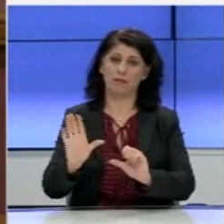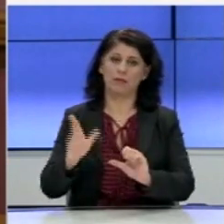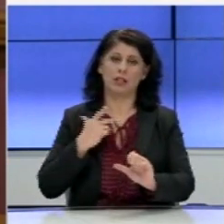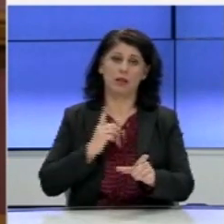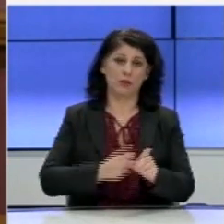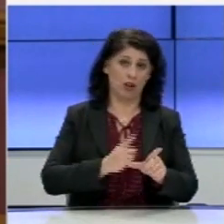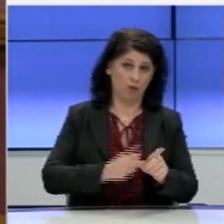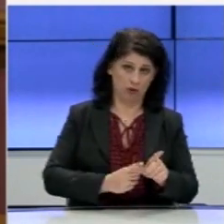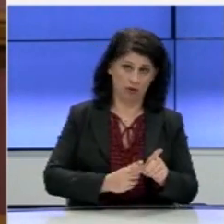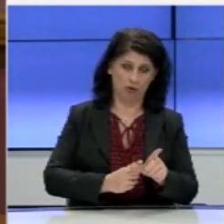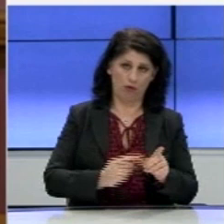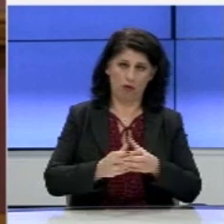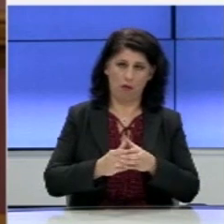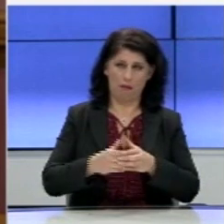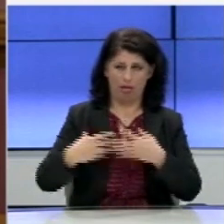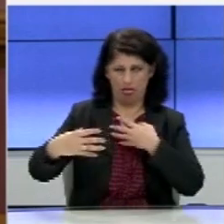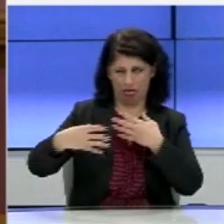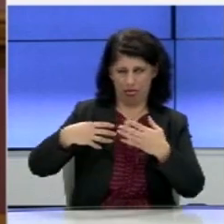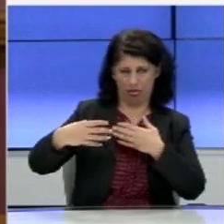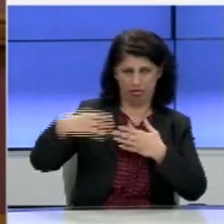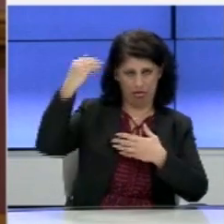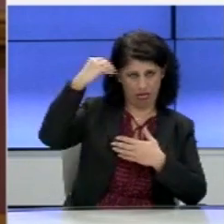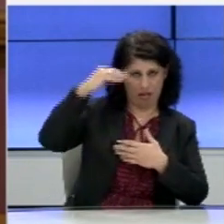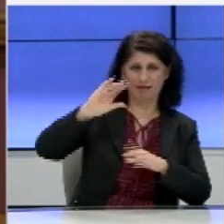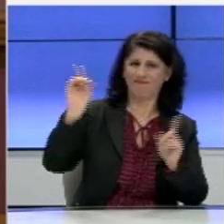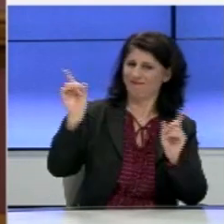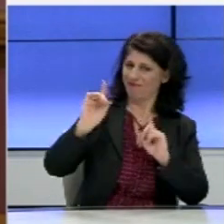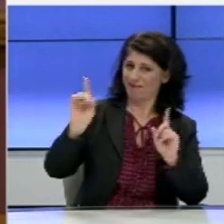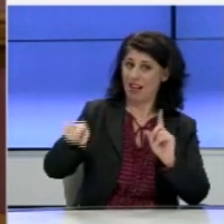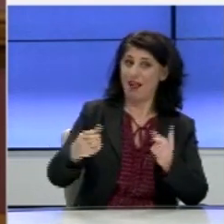ως Κομμουνιστικό Κόμμα καμία αυταπάτα, αλλά είναι, επαναλαμβάνω, η